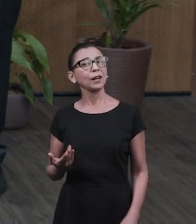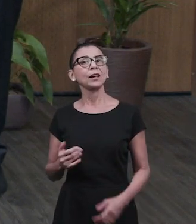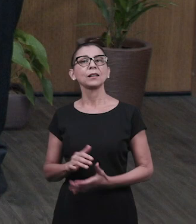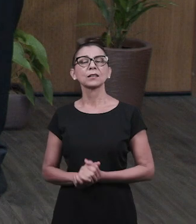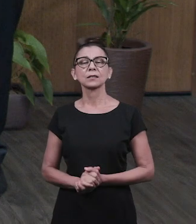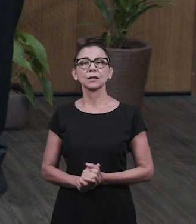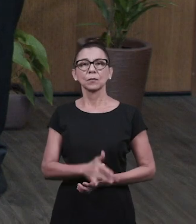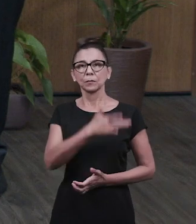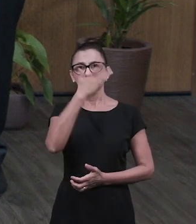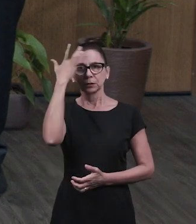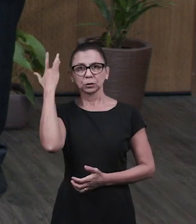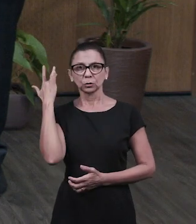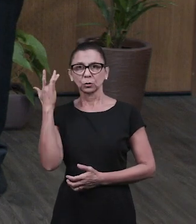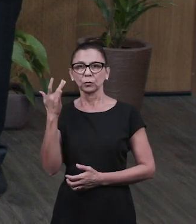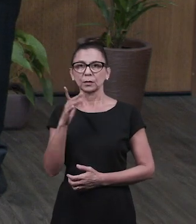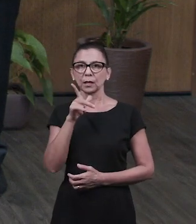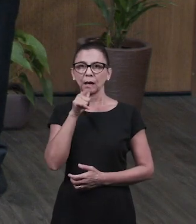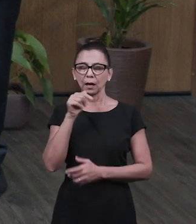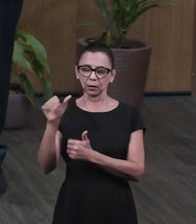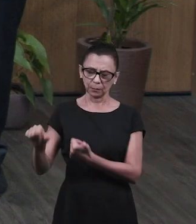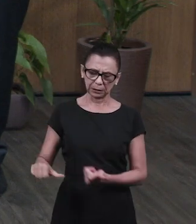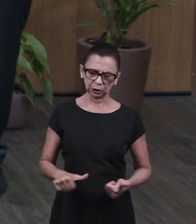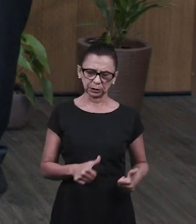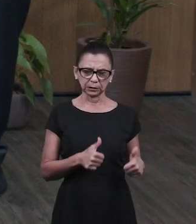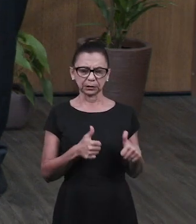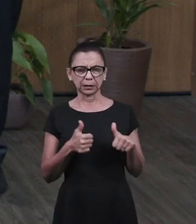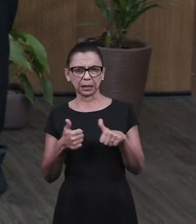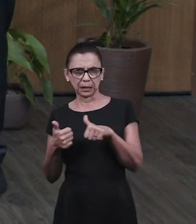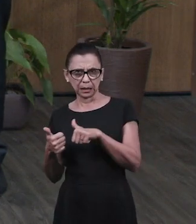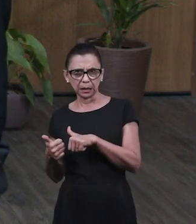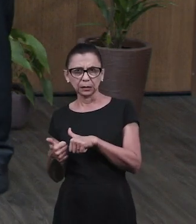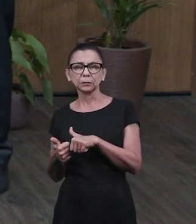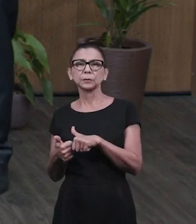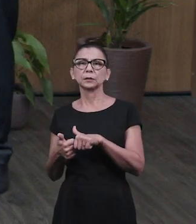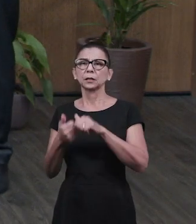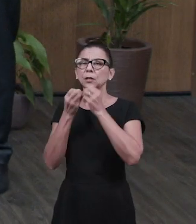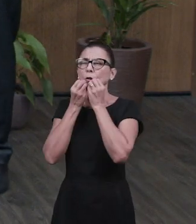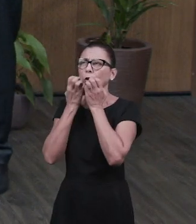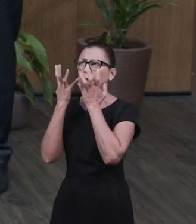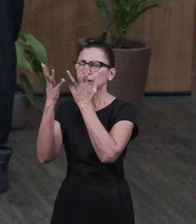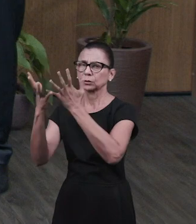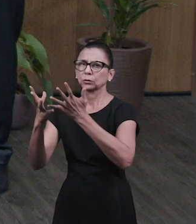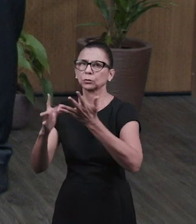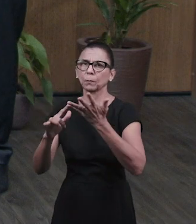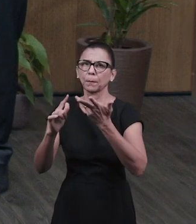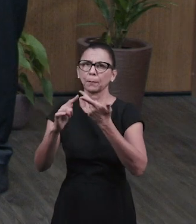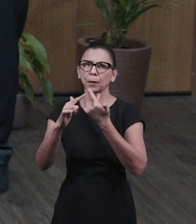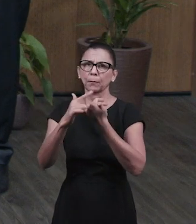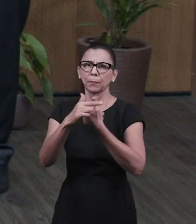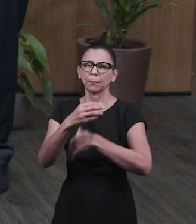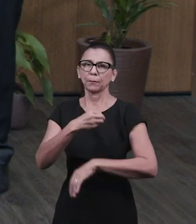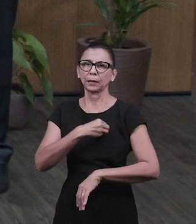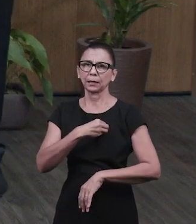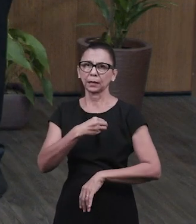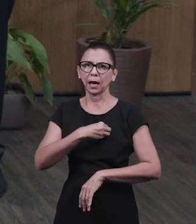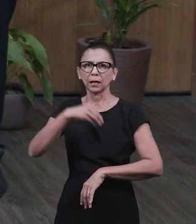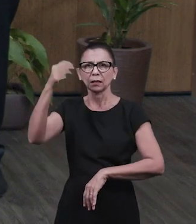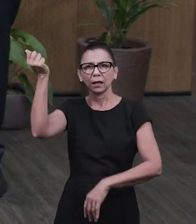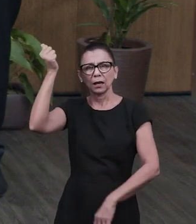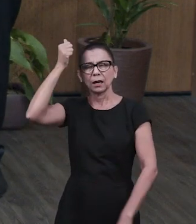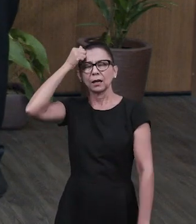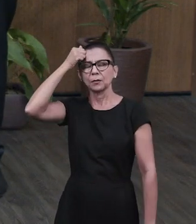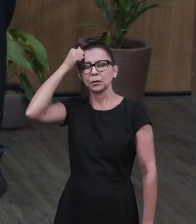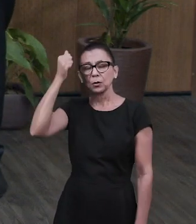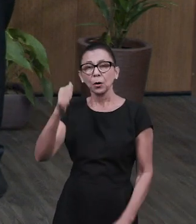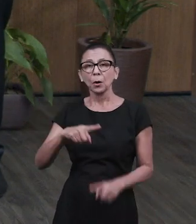eaux, le baptême de confession, de repentance, confession des péchés, mais sans les